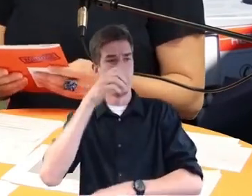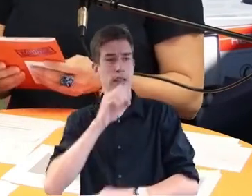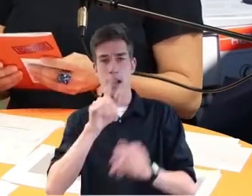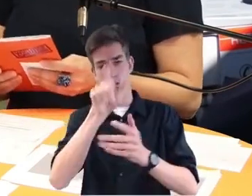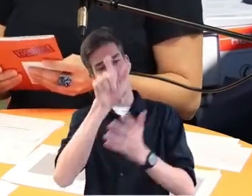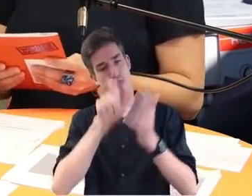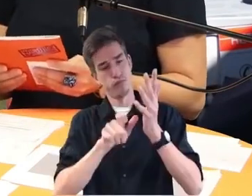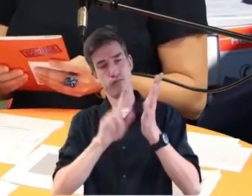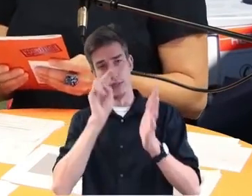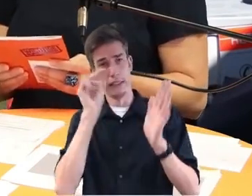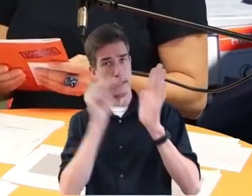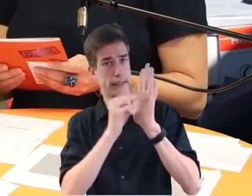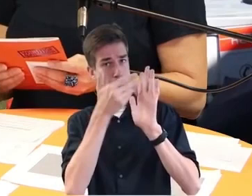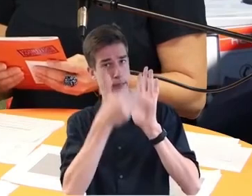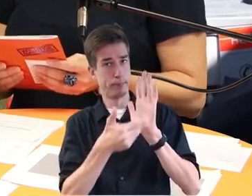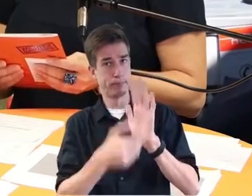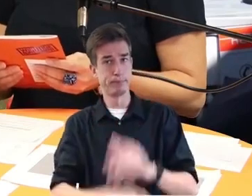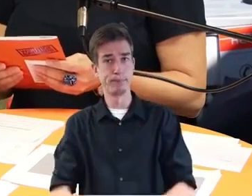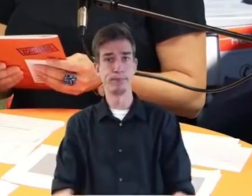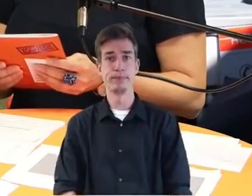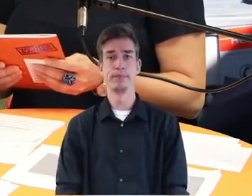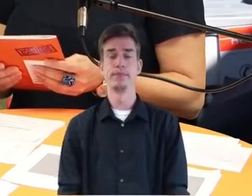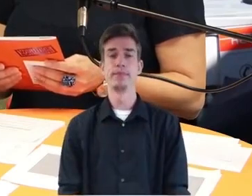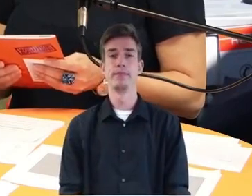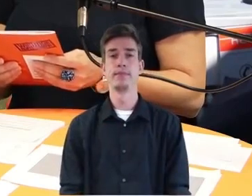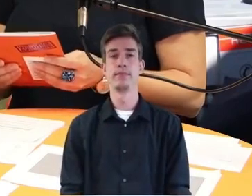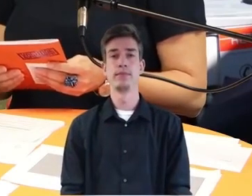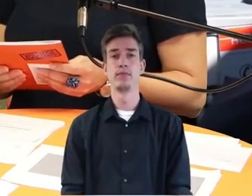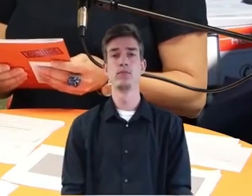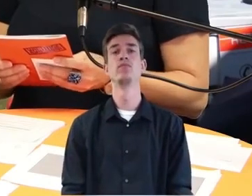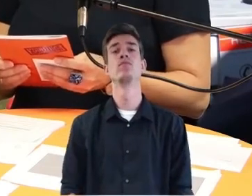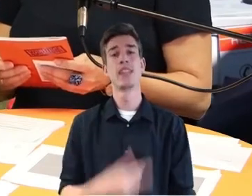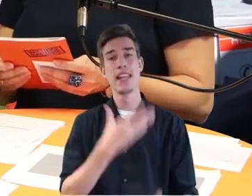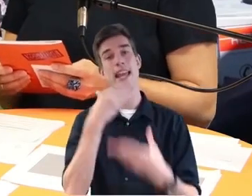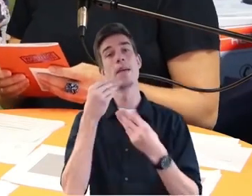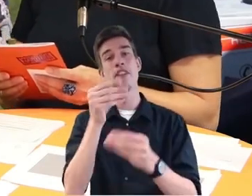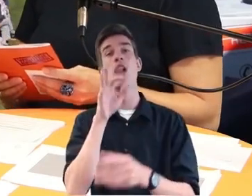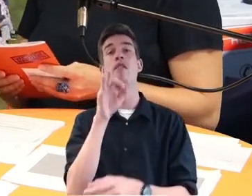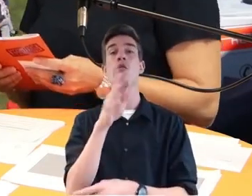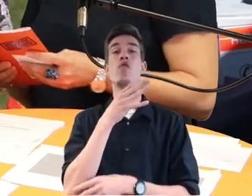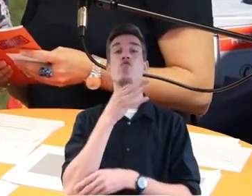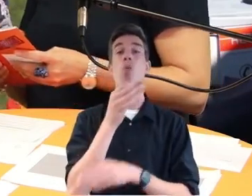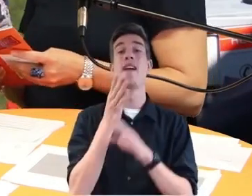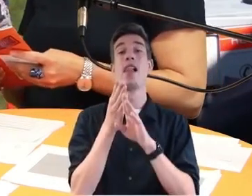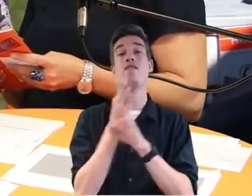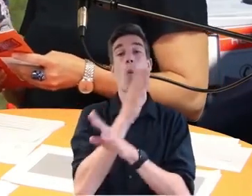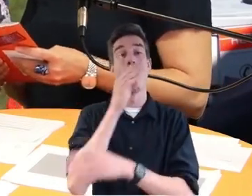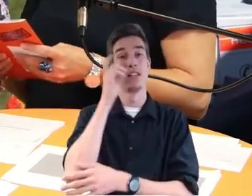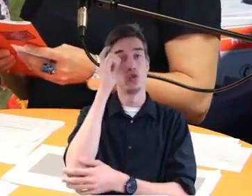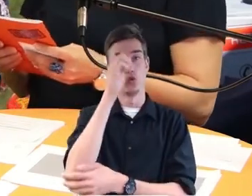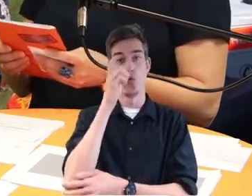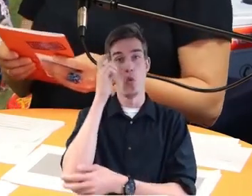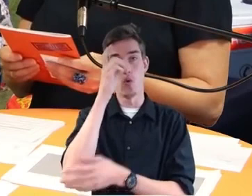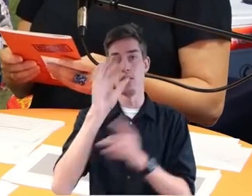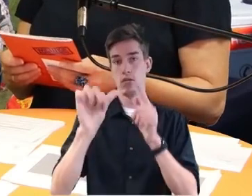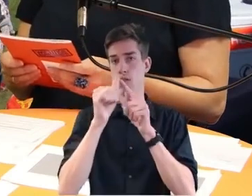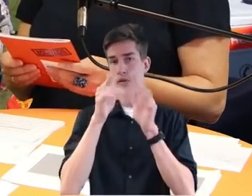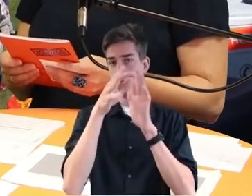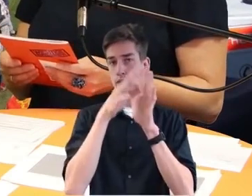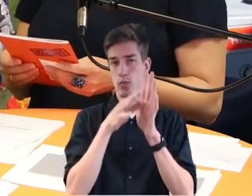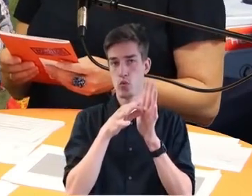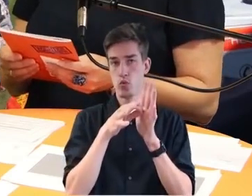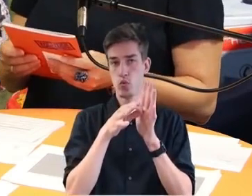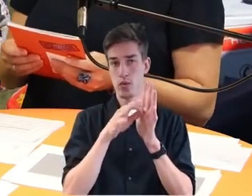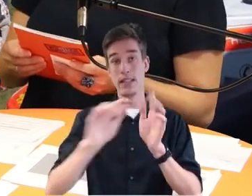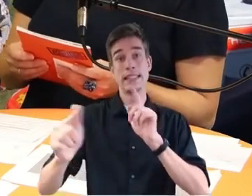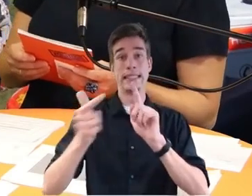sehen, weil es ist eben der Ratgeber für Notfallvorsorge, das ist einer der Punkte, und genau dann